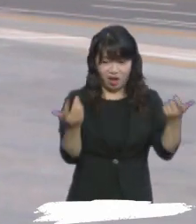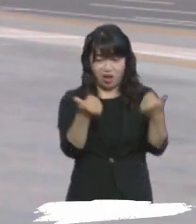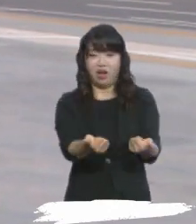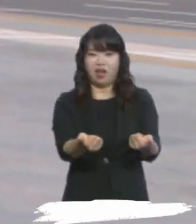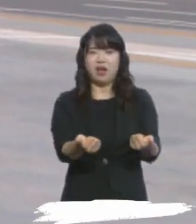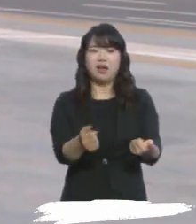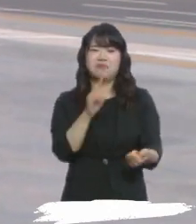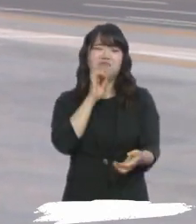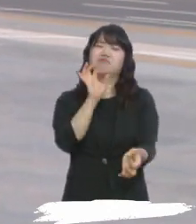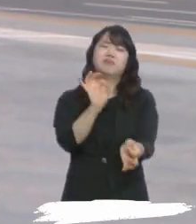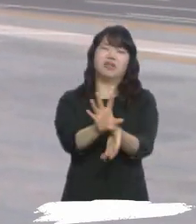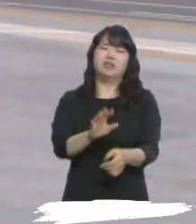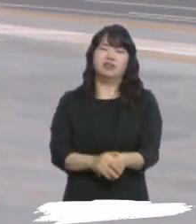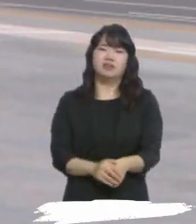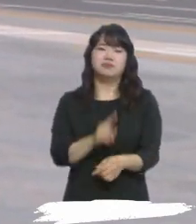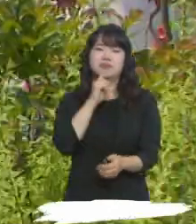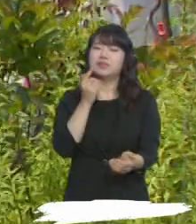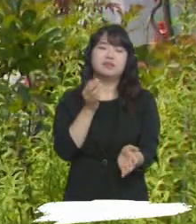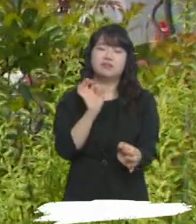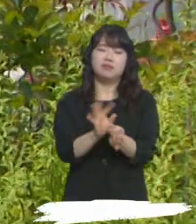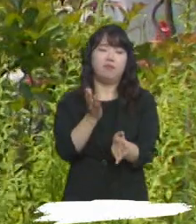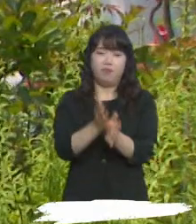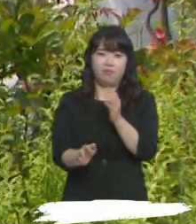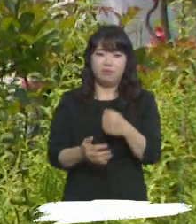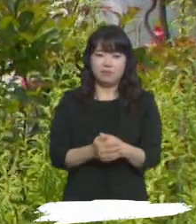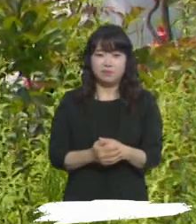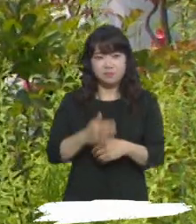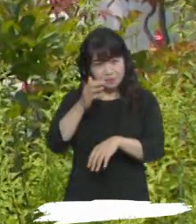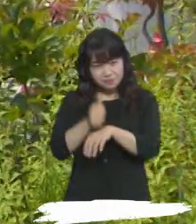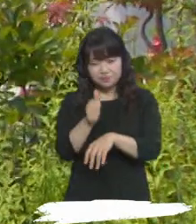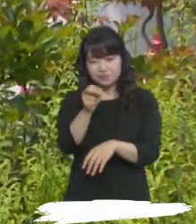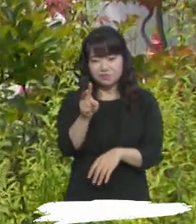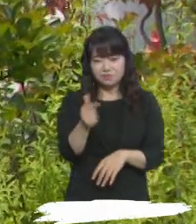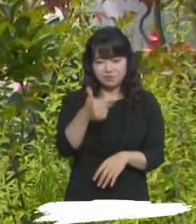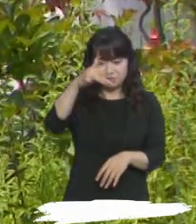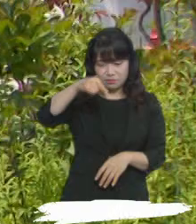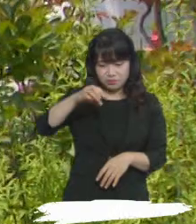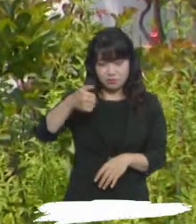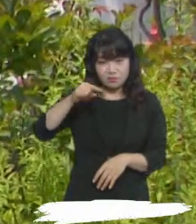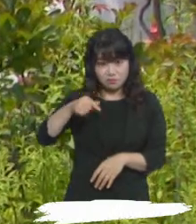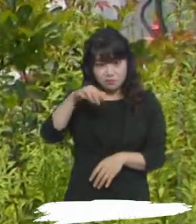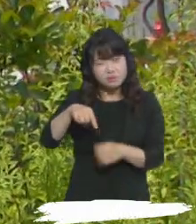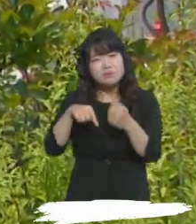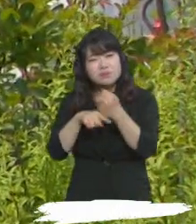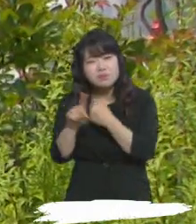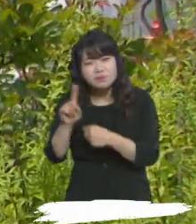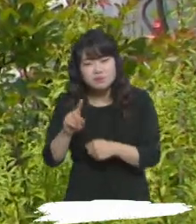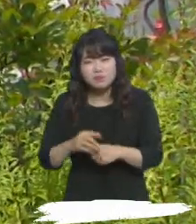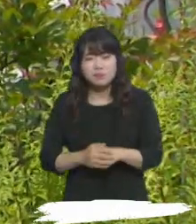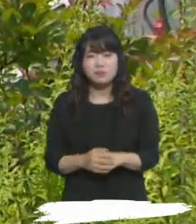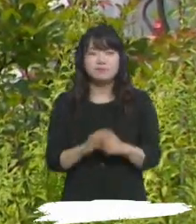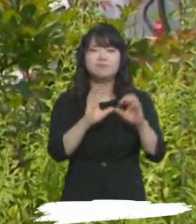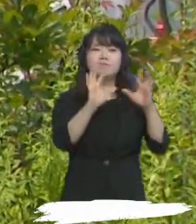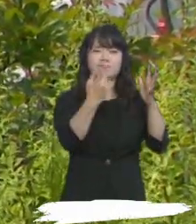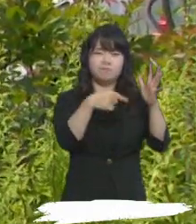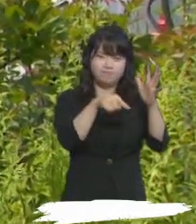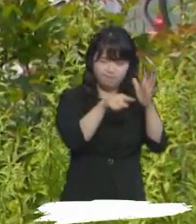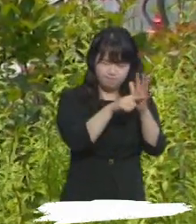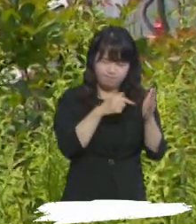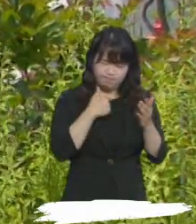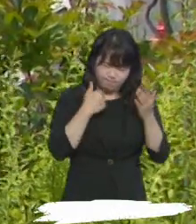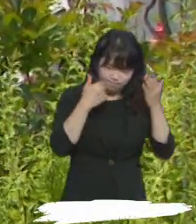거는 아니라고 생각합니다. 현충원의 의미를 먼저 생각을 해봐야 되지 않을까요? 뭐 이게 나라를 지키기